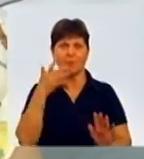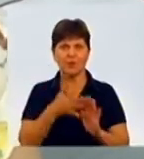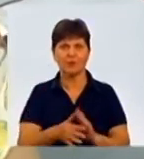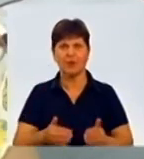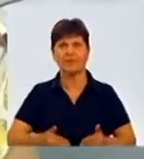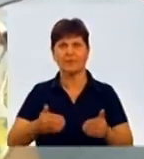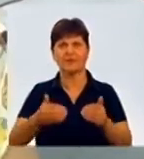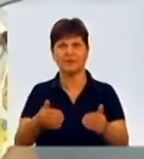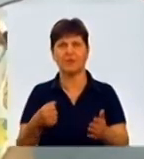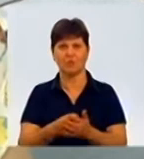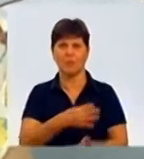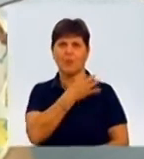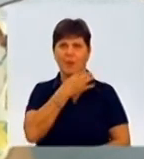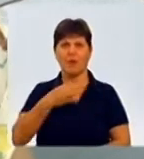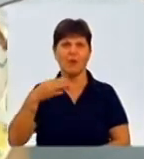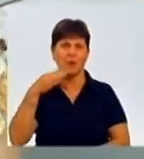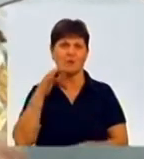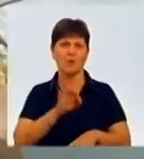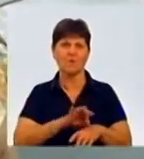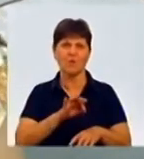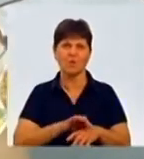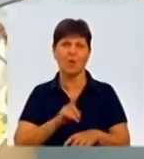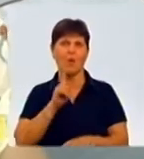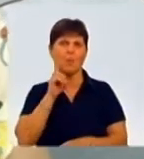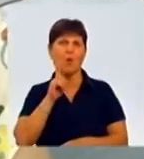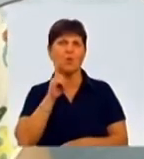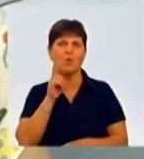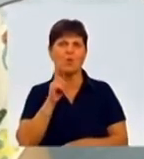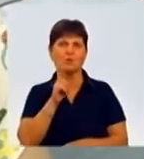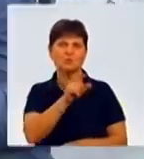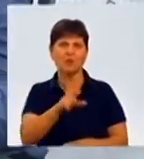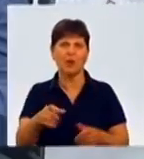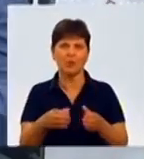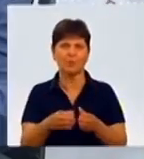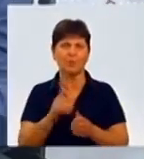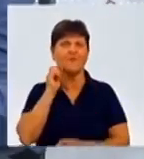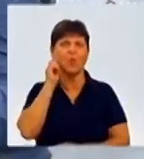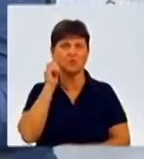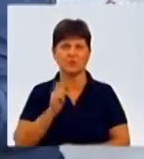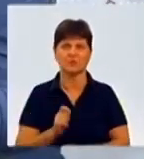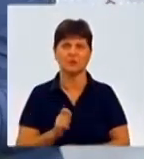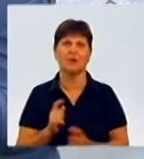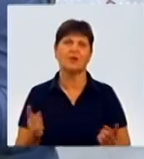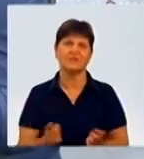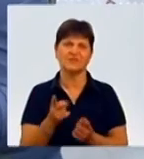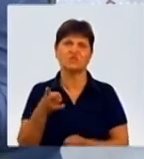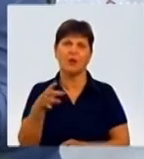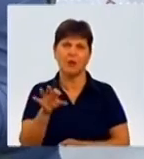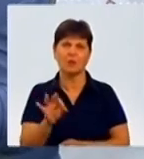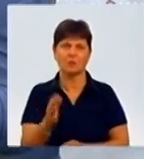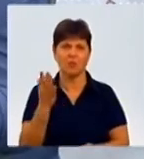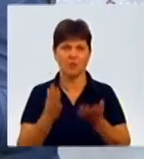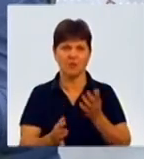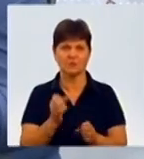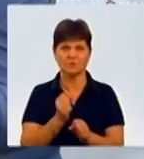до багато хвороб молодшують. Власне, що стосується цієї? Так, звичайно. Буквально, якщо зробити